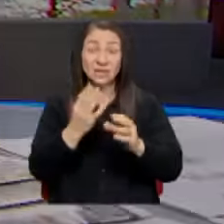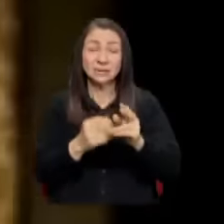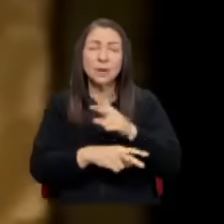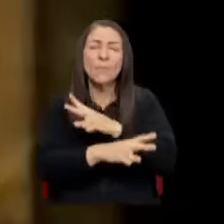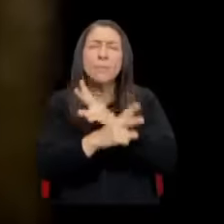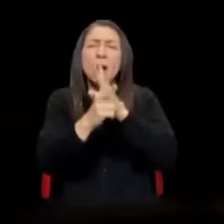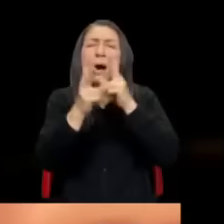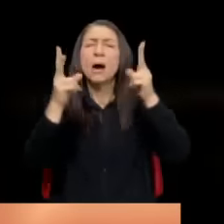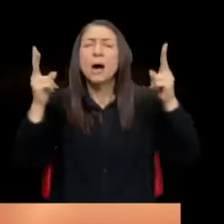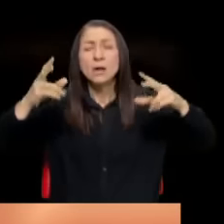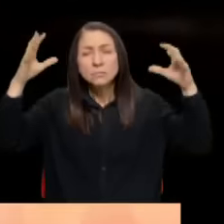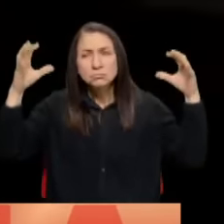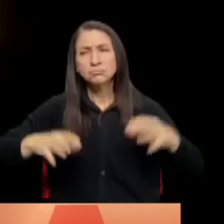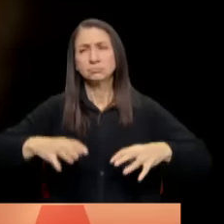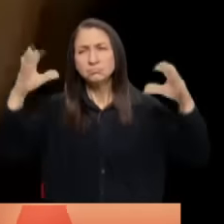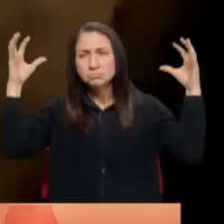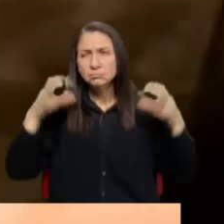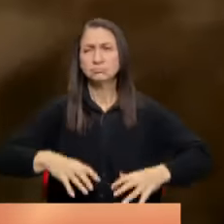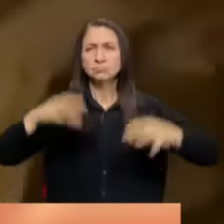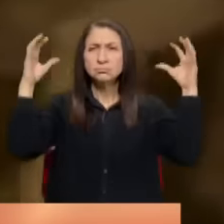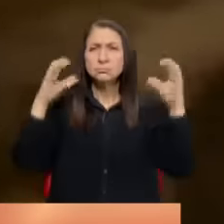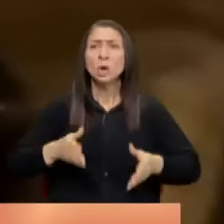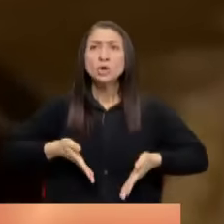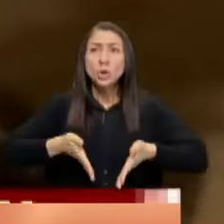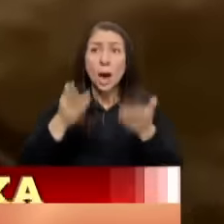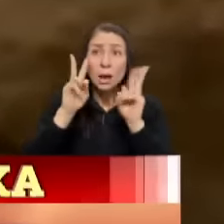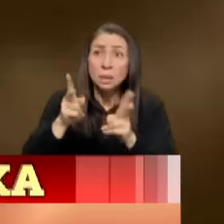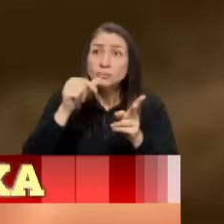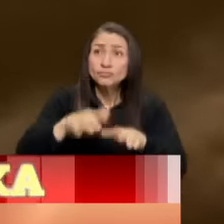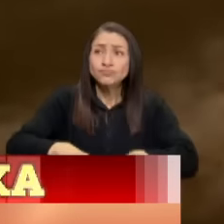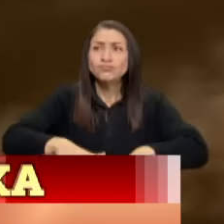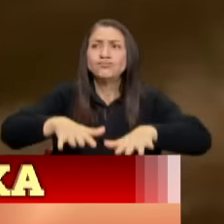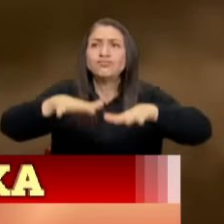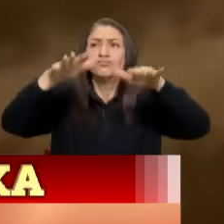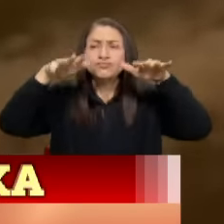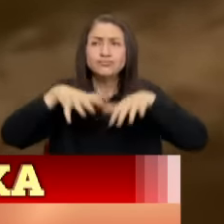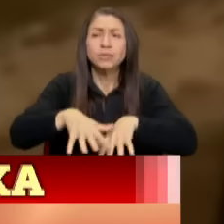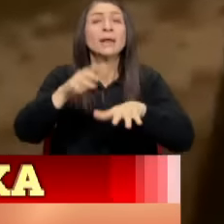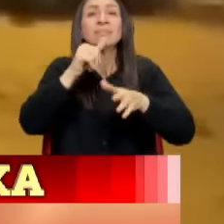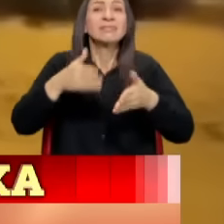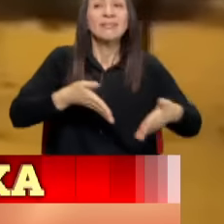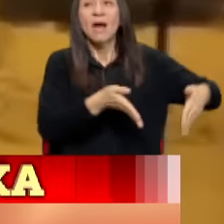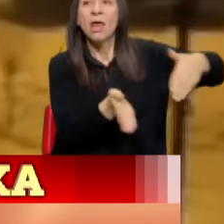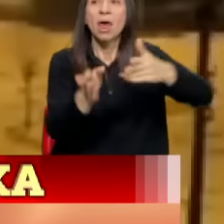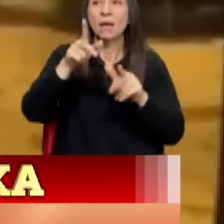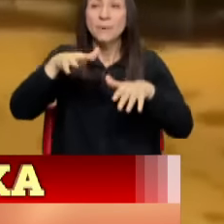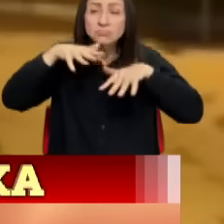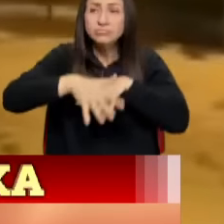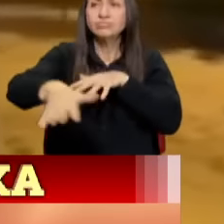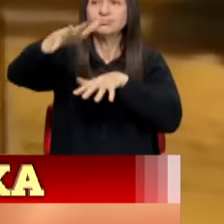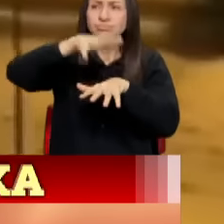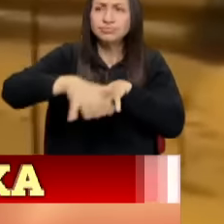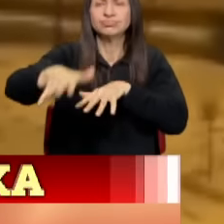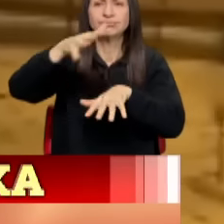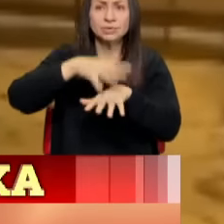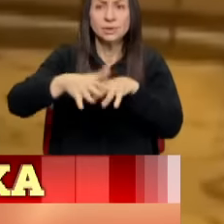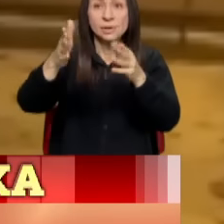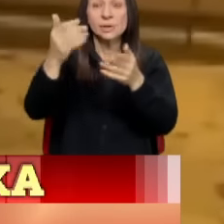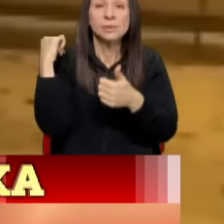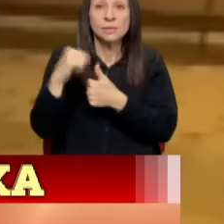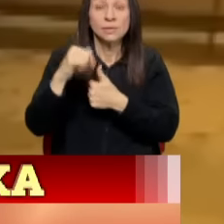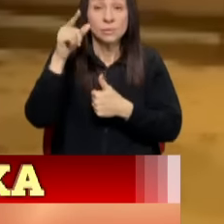sabaha kadar aslında felaketi yaşadı. Ara sokakları görüyorsunuz. Ara sokakların nasıl dere yatağı gibi olduğunu görüyorsunuz. Yine